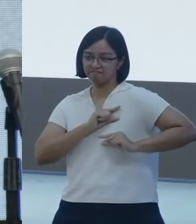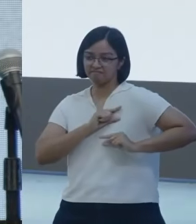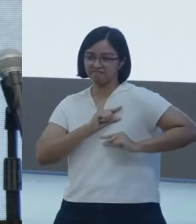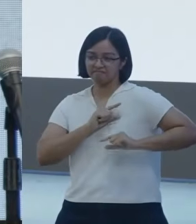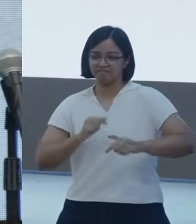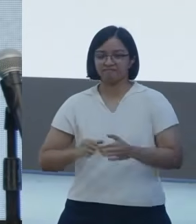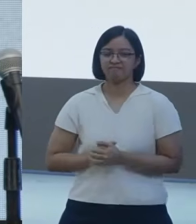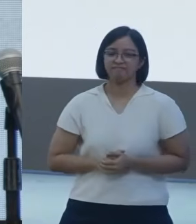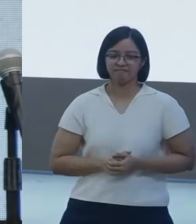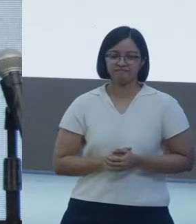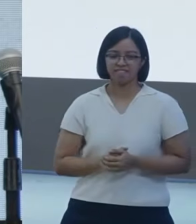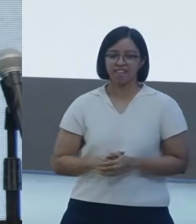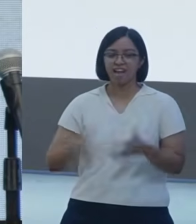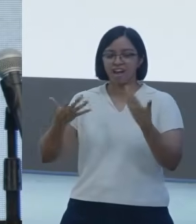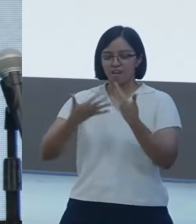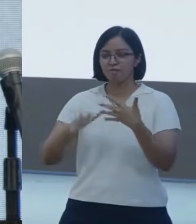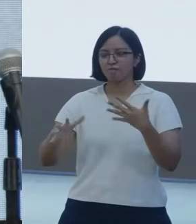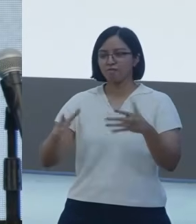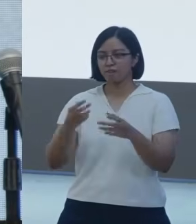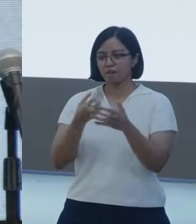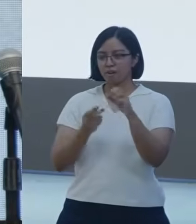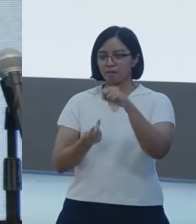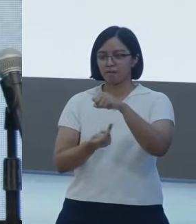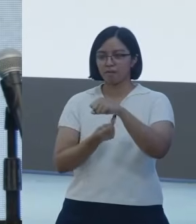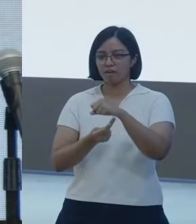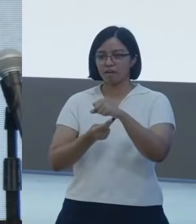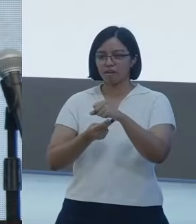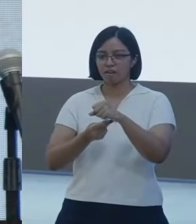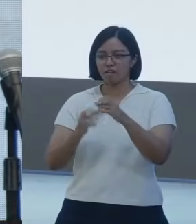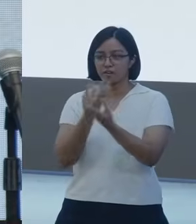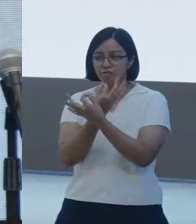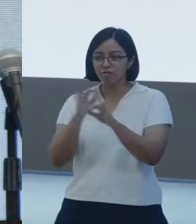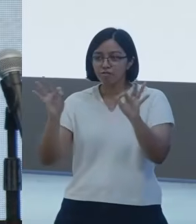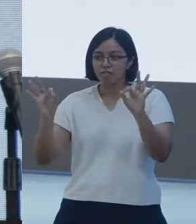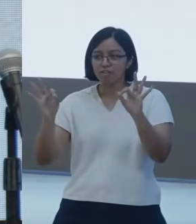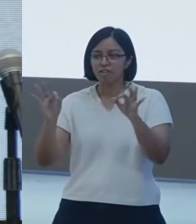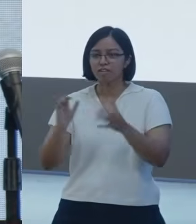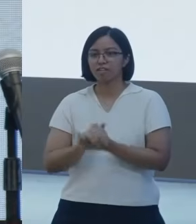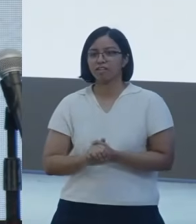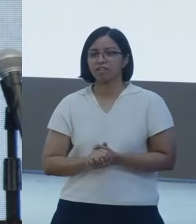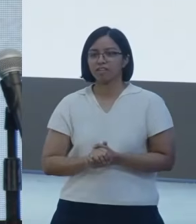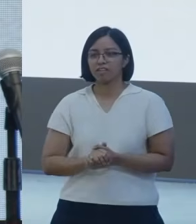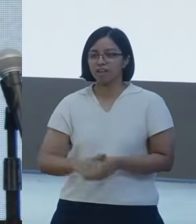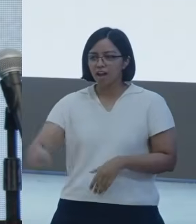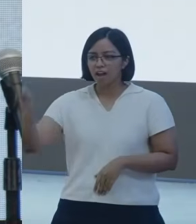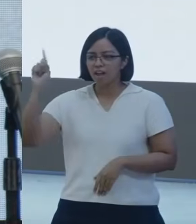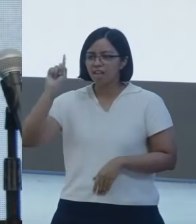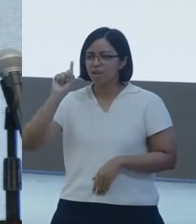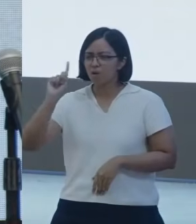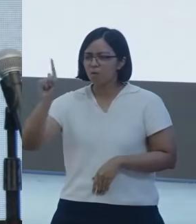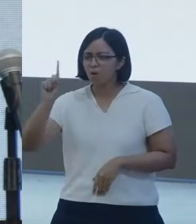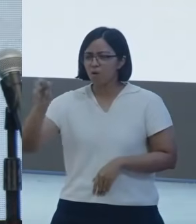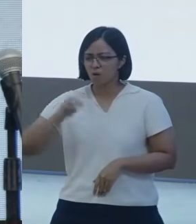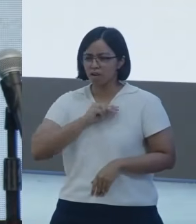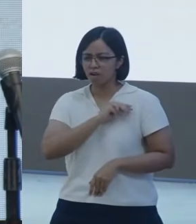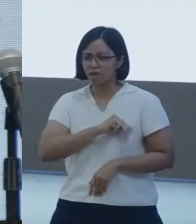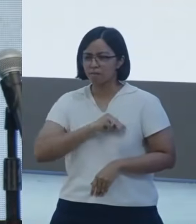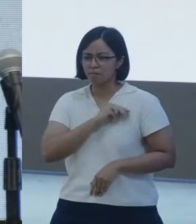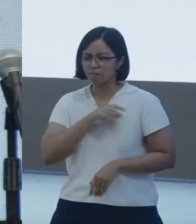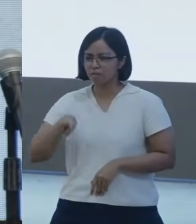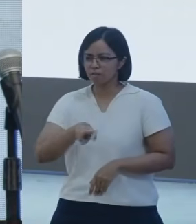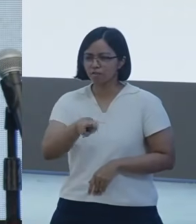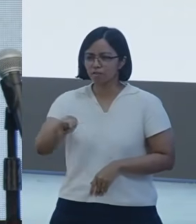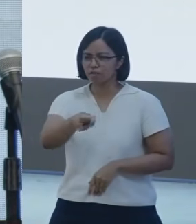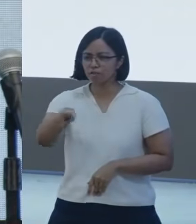ay nakalaya pagkatapos nito. At meron pa siyang ginawang isa pang missionary journey na hindi na